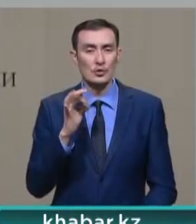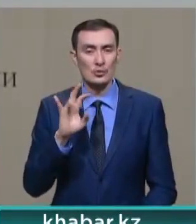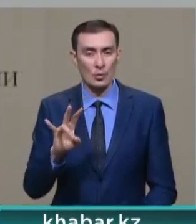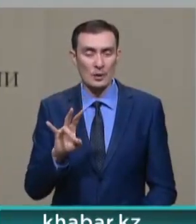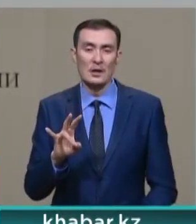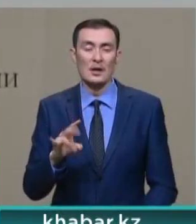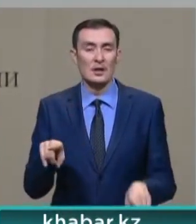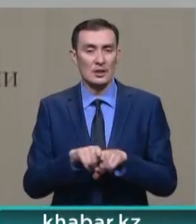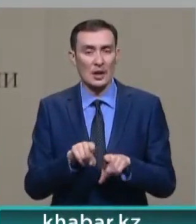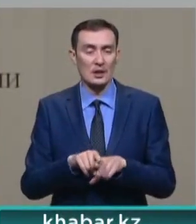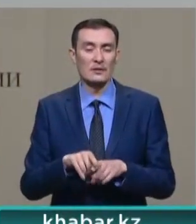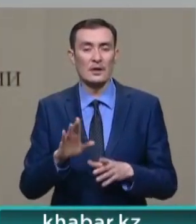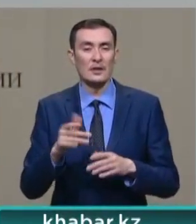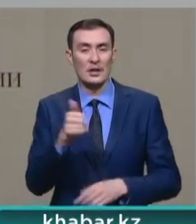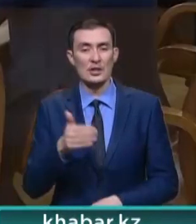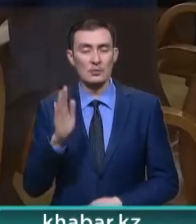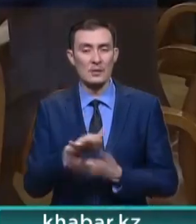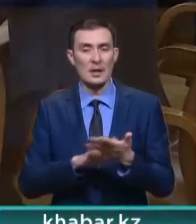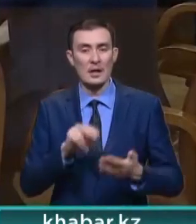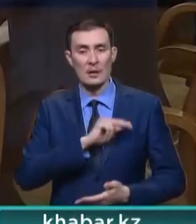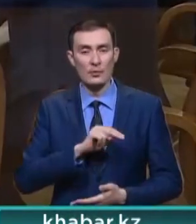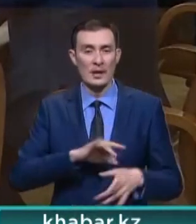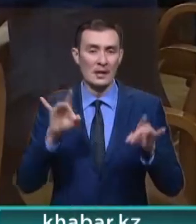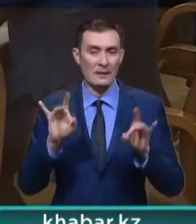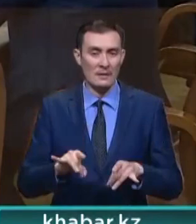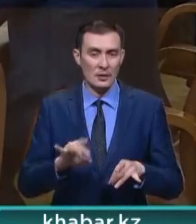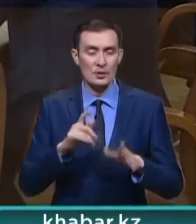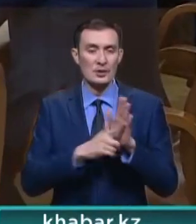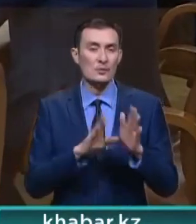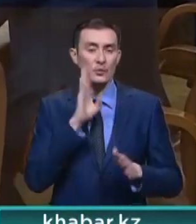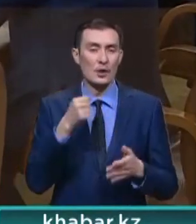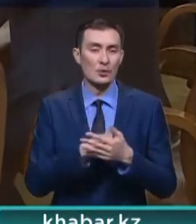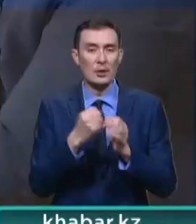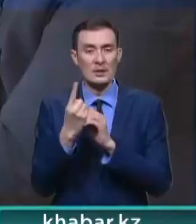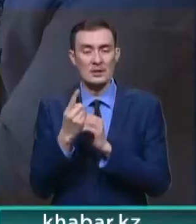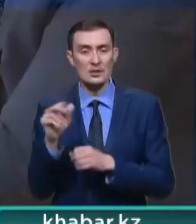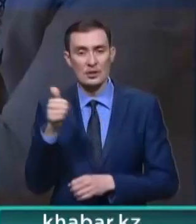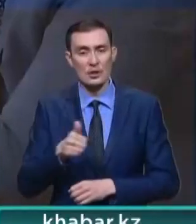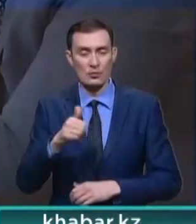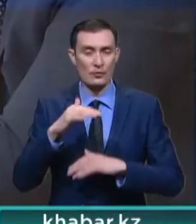сон и в то же время на час будет продлено работа кафе и ресторанов 7 утра до одиннадцати вечера